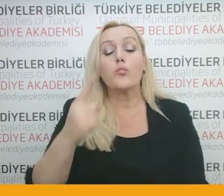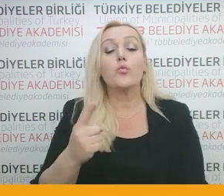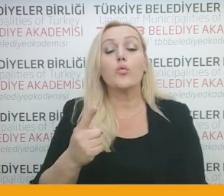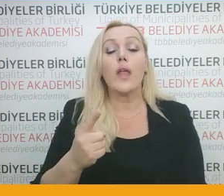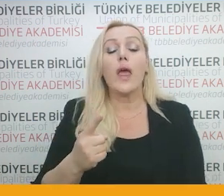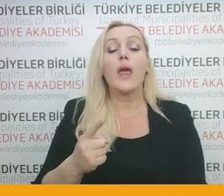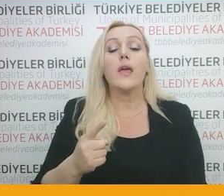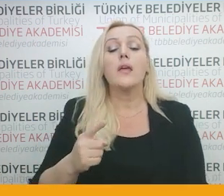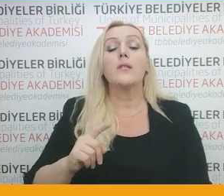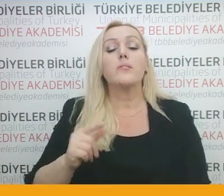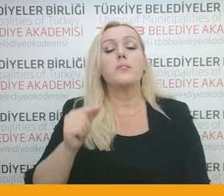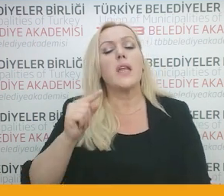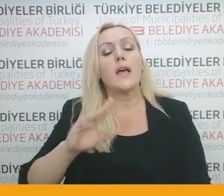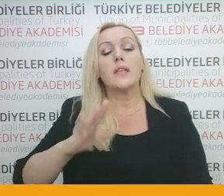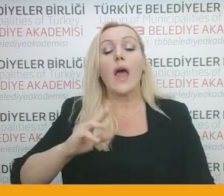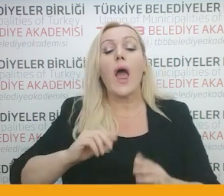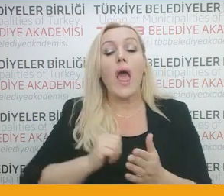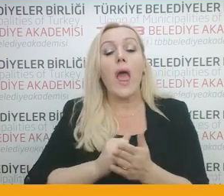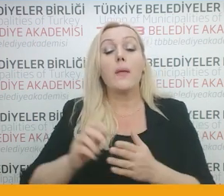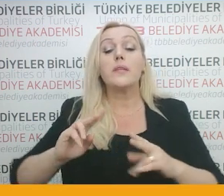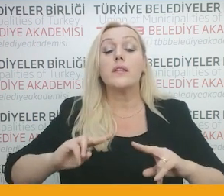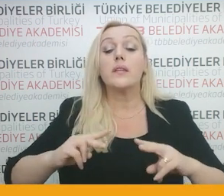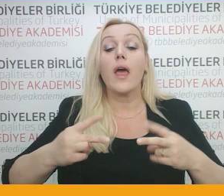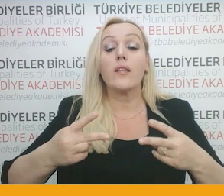veya tamamen devrede bilirler.